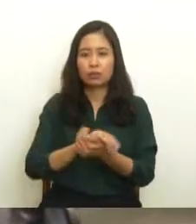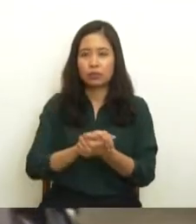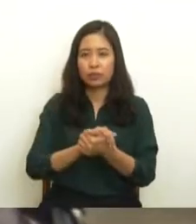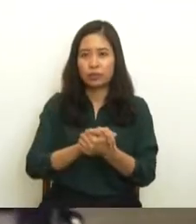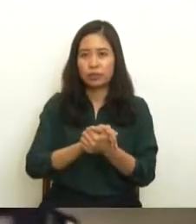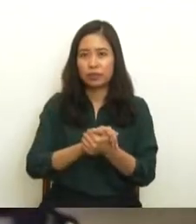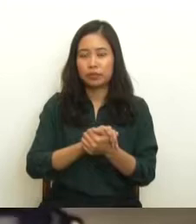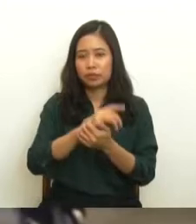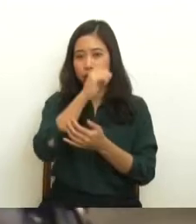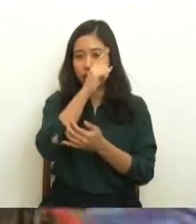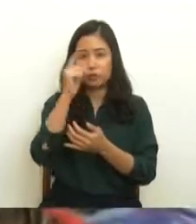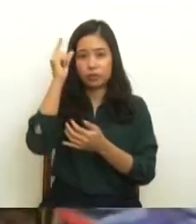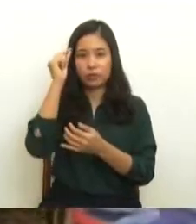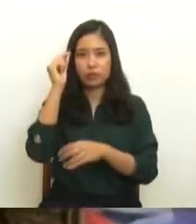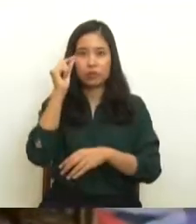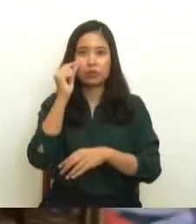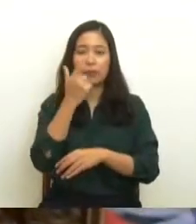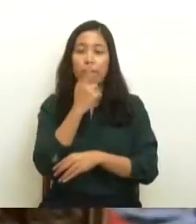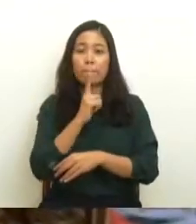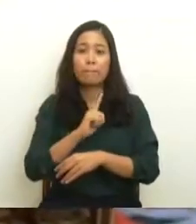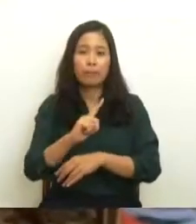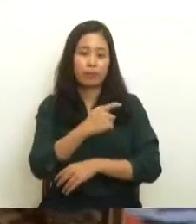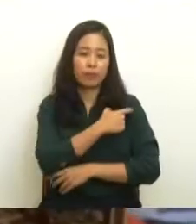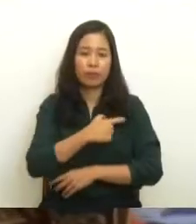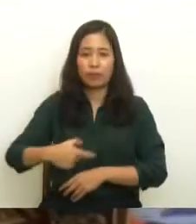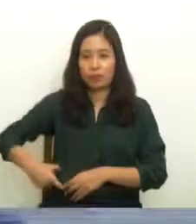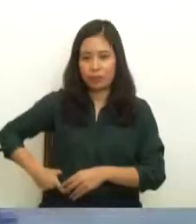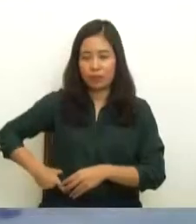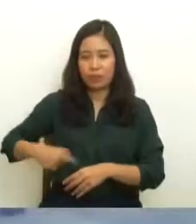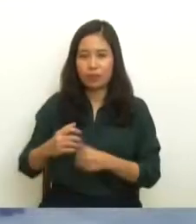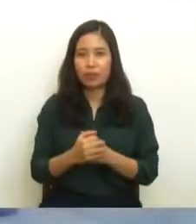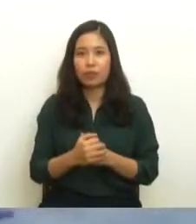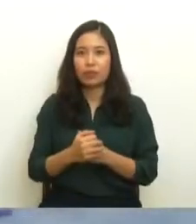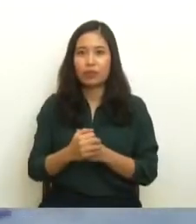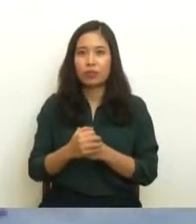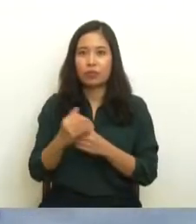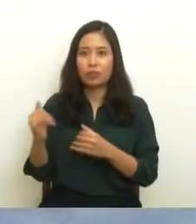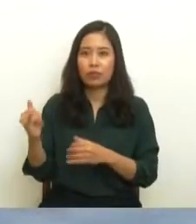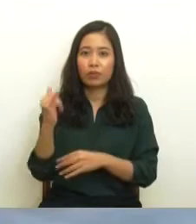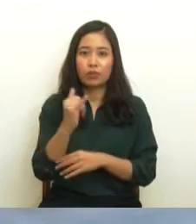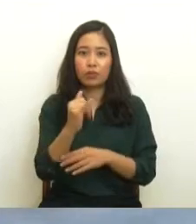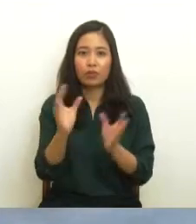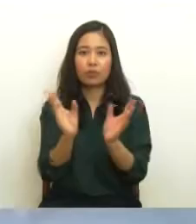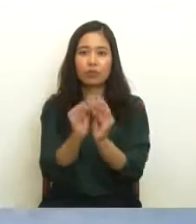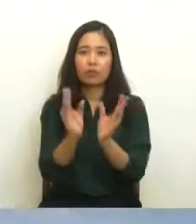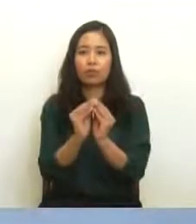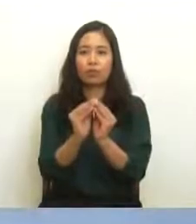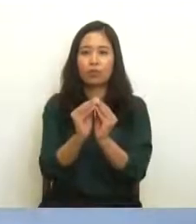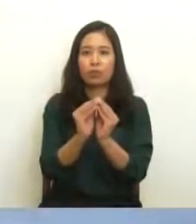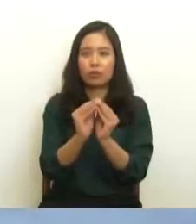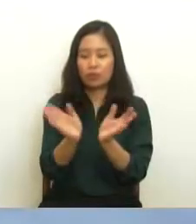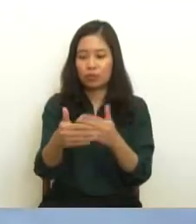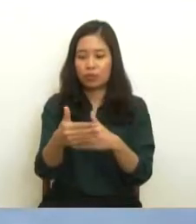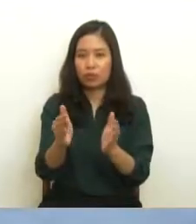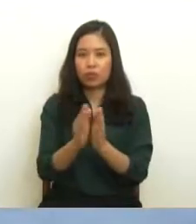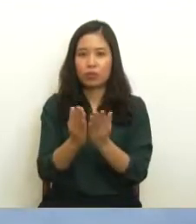าศเจ้า กรมสมเด็ดพระเทศพรัศราชสุดาสยาบารมราชกุมารี เสด็ออกหน้าห้ประชุมอาคารหอสมุส่วนพระองค